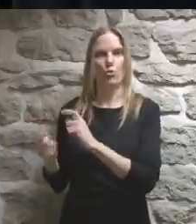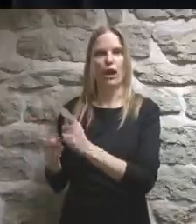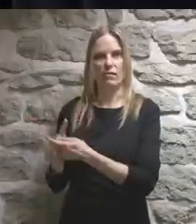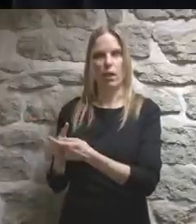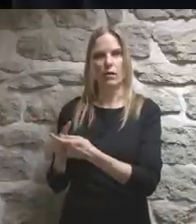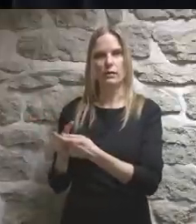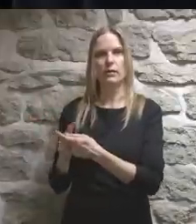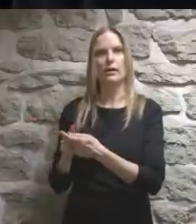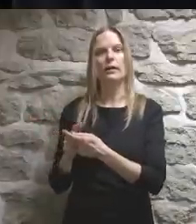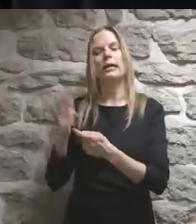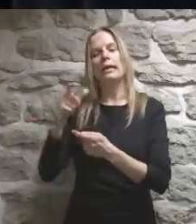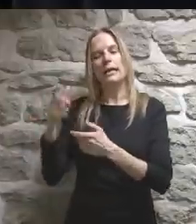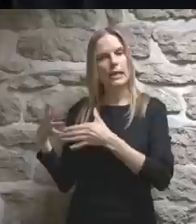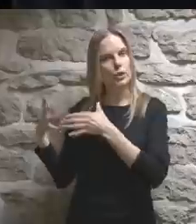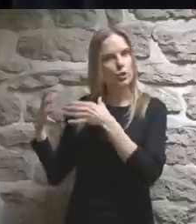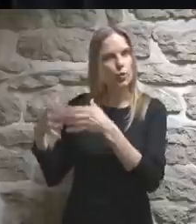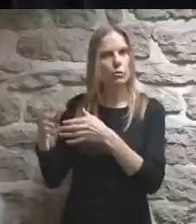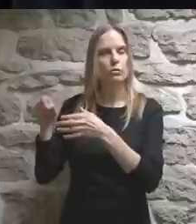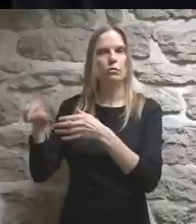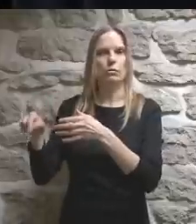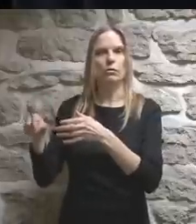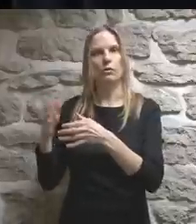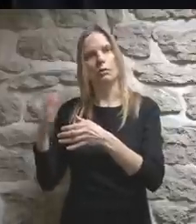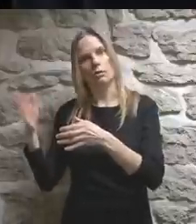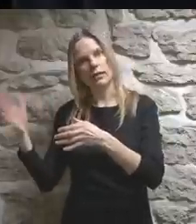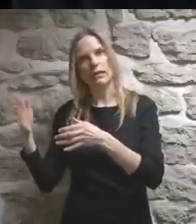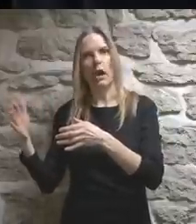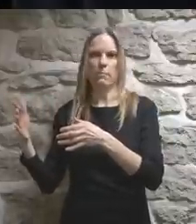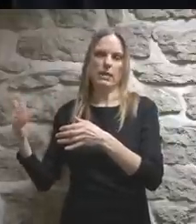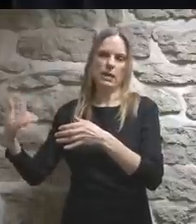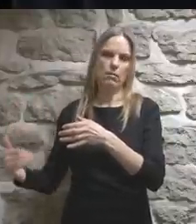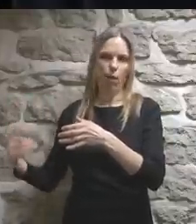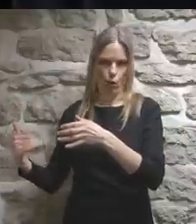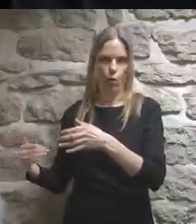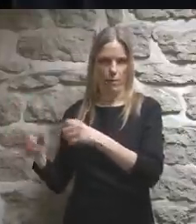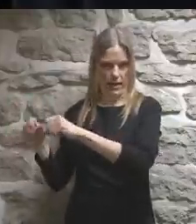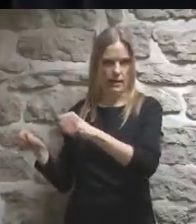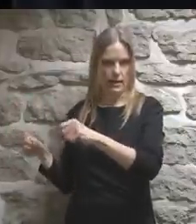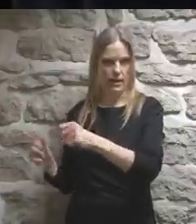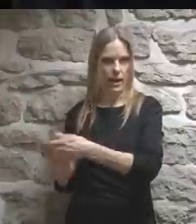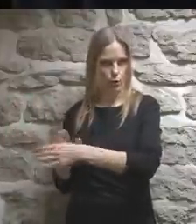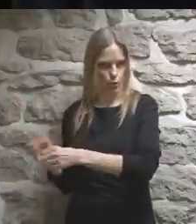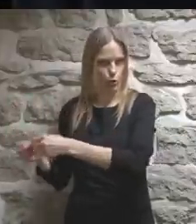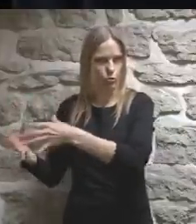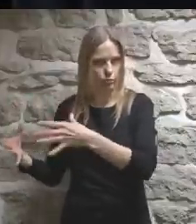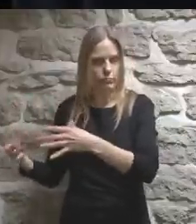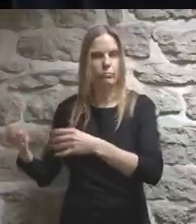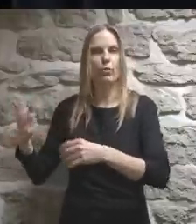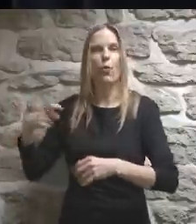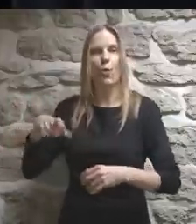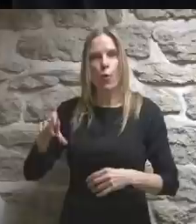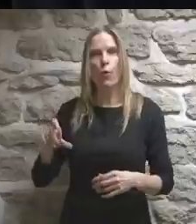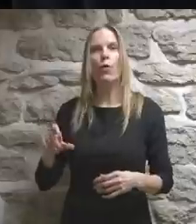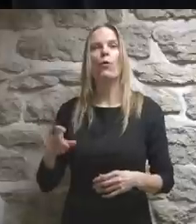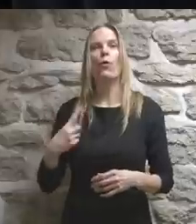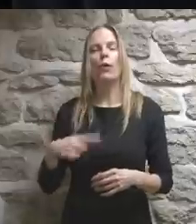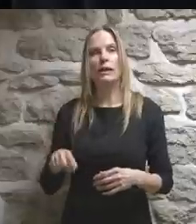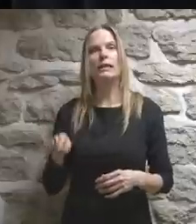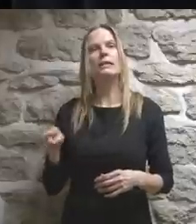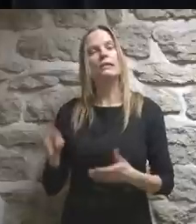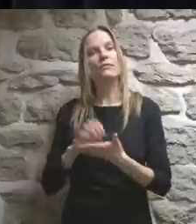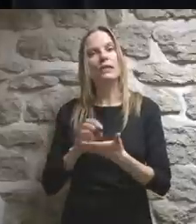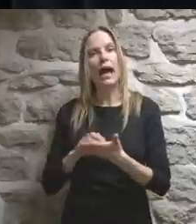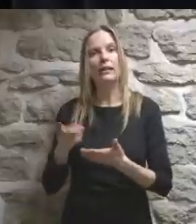nii kagupiirile kui ka siis idapiirile ja eelkõige tähendab ta siis seda, et nii-öelda rohkem